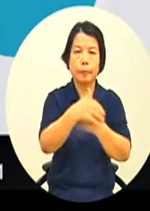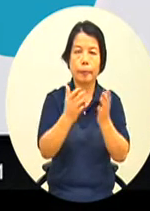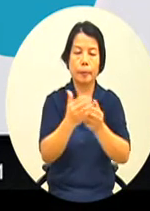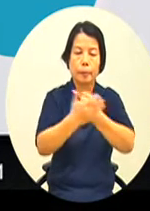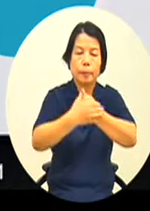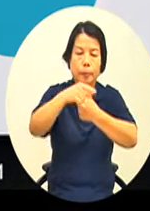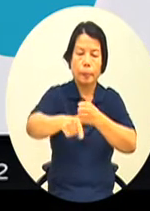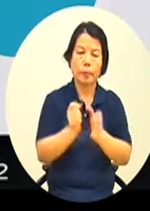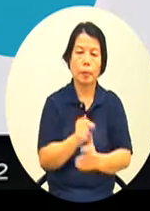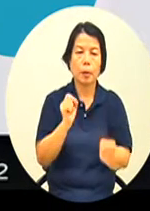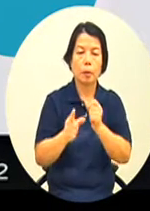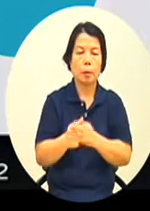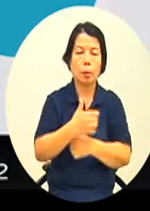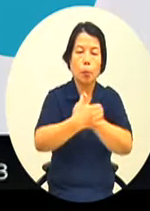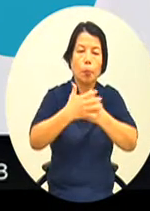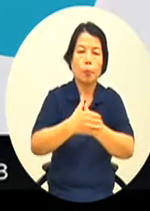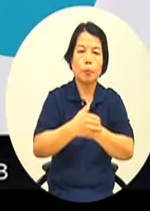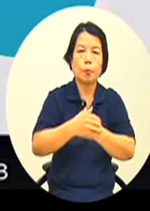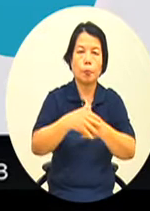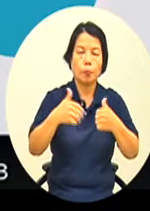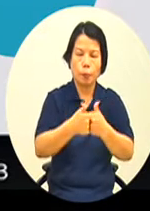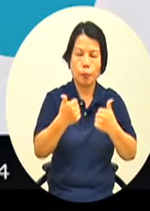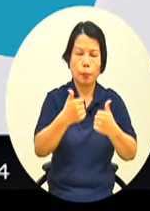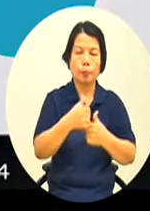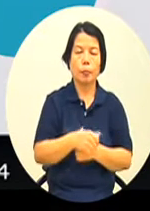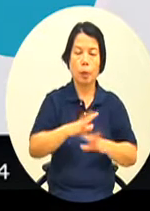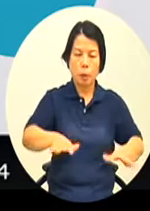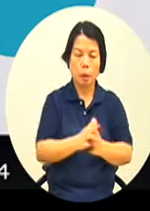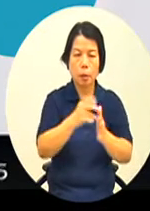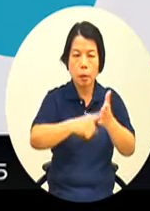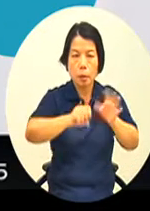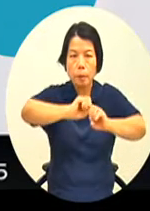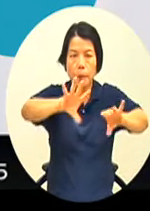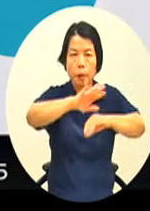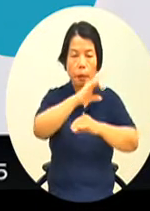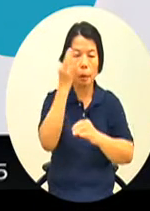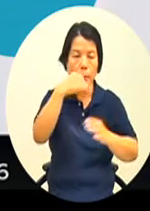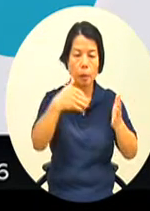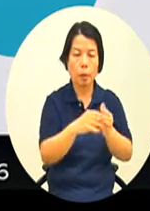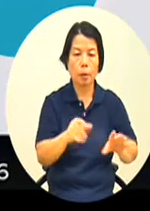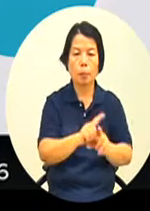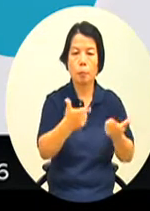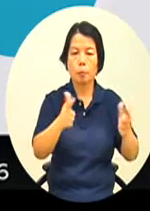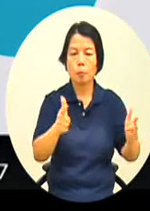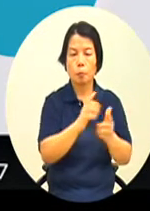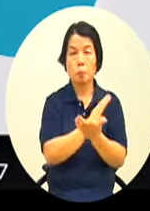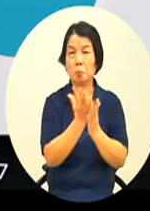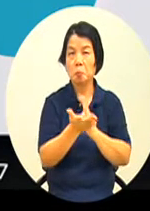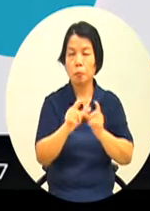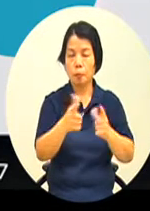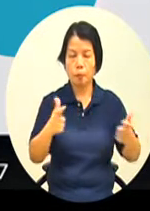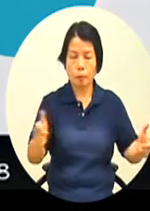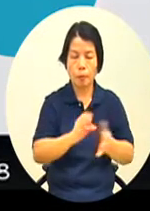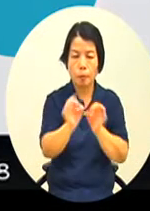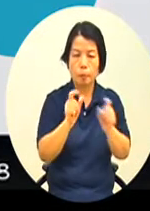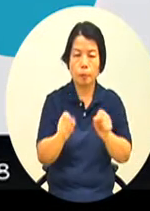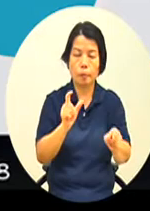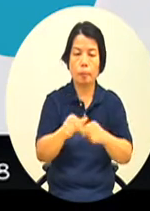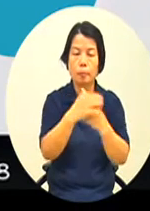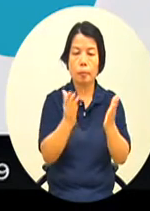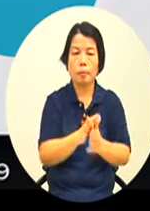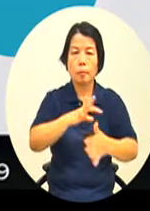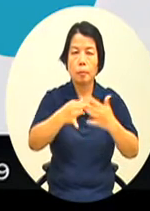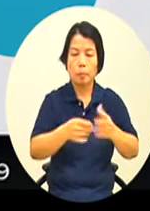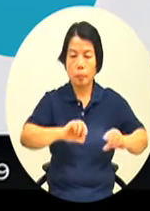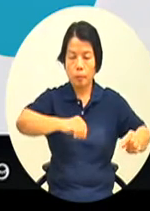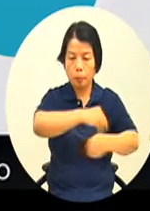随着消保意识的一个普及，在各位在党这个简报上面可以看出来，我们各类的消费争议的咨询跟调解的件数均有所